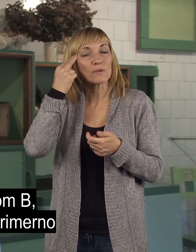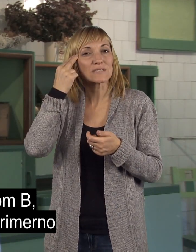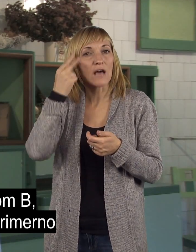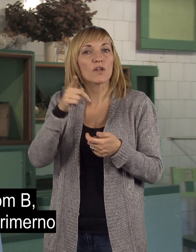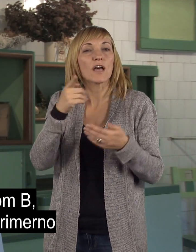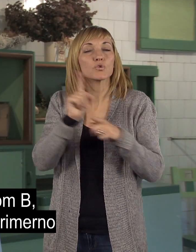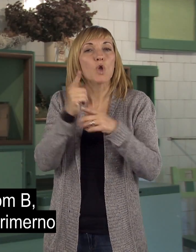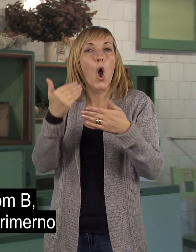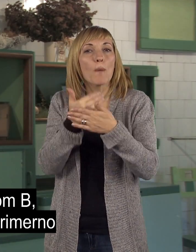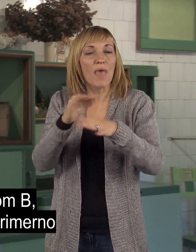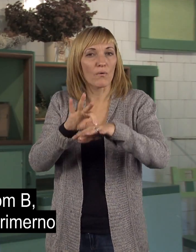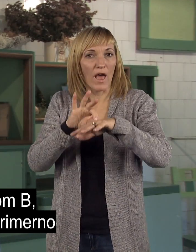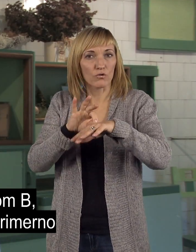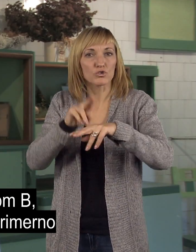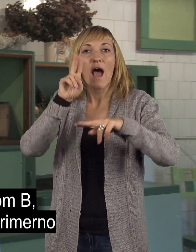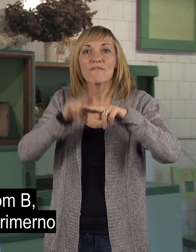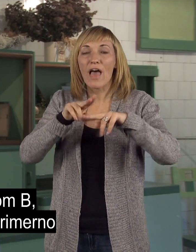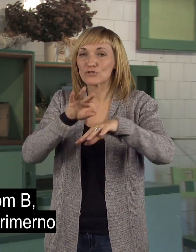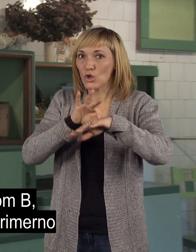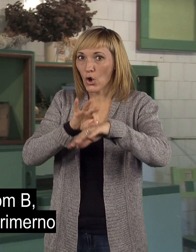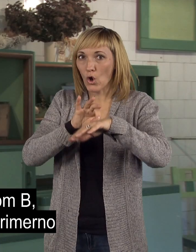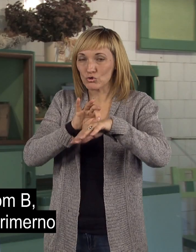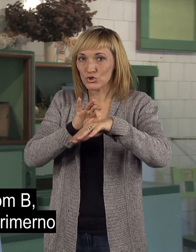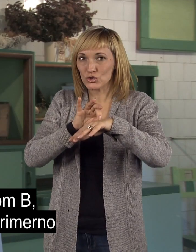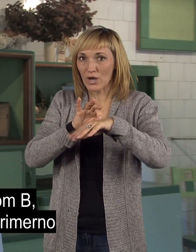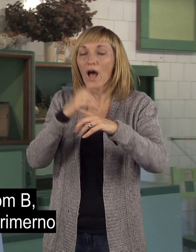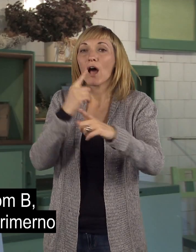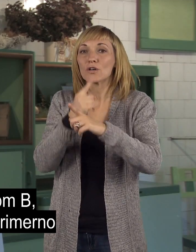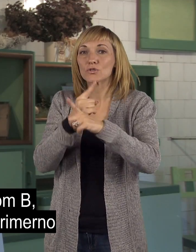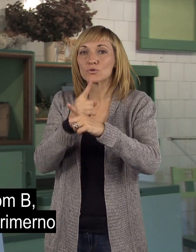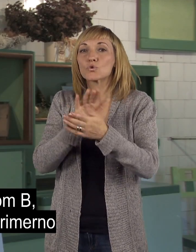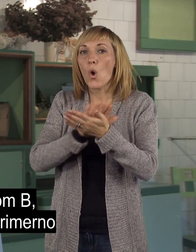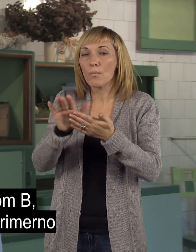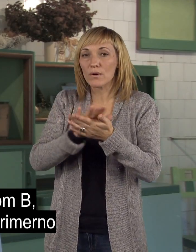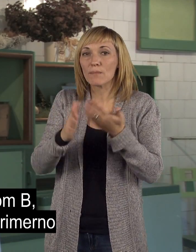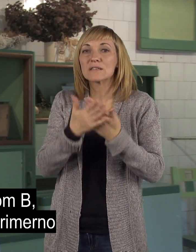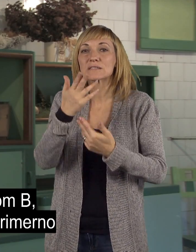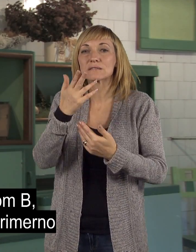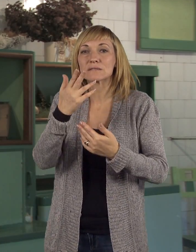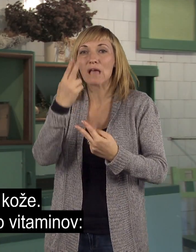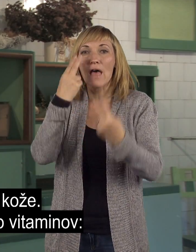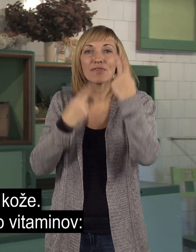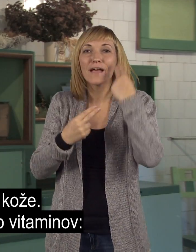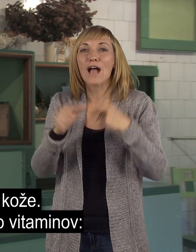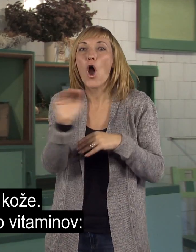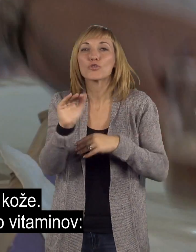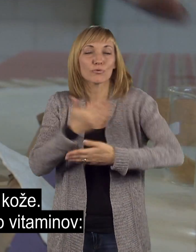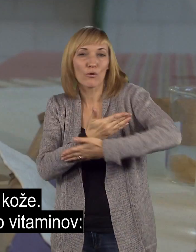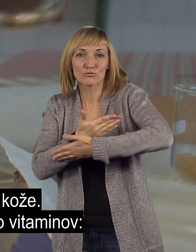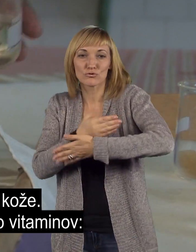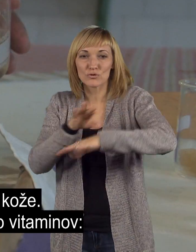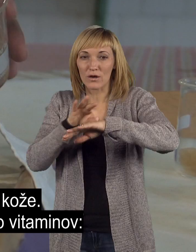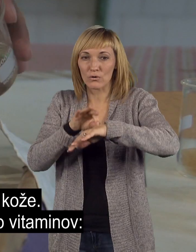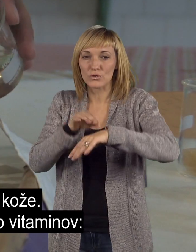znan, da obnavlja kožo, vlaži kožo in tudi uporabljajo za nego otroške